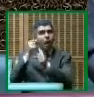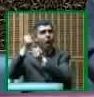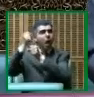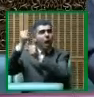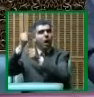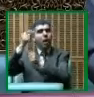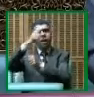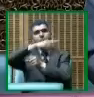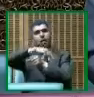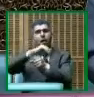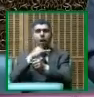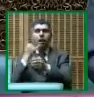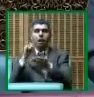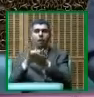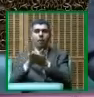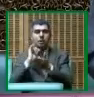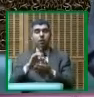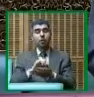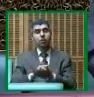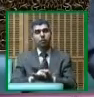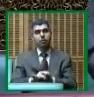والمواساة إلى أسر الضحايا.